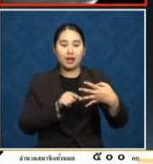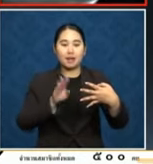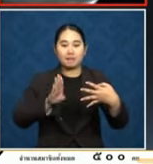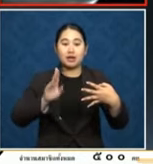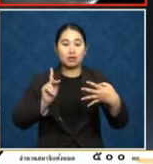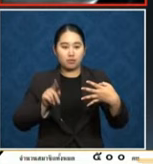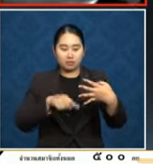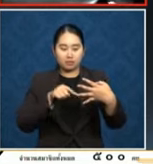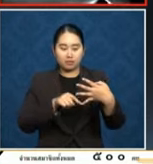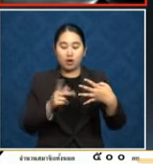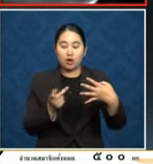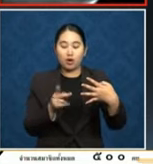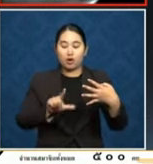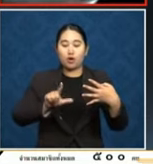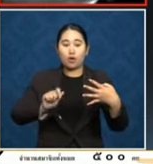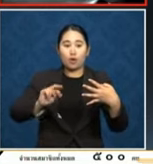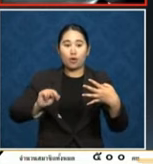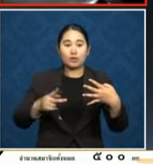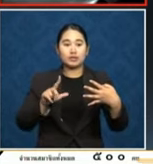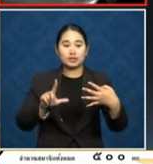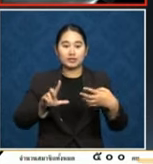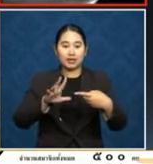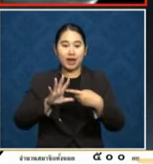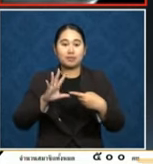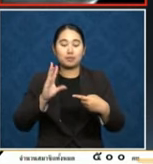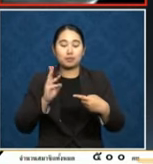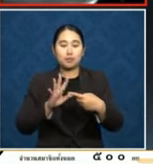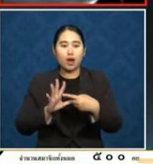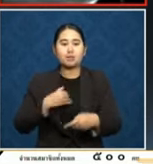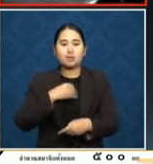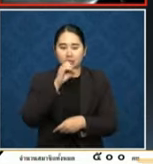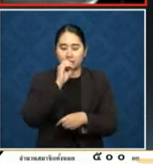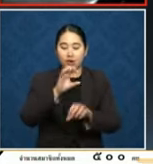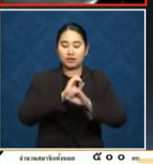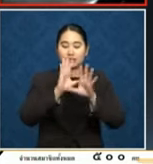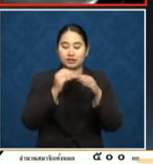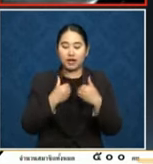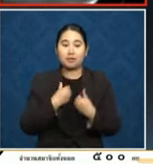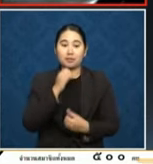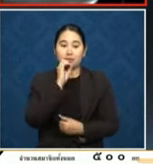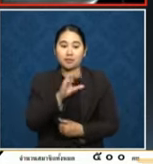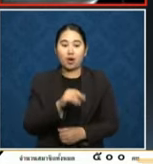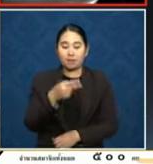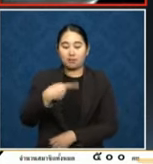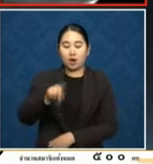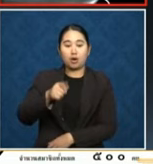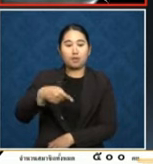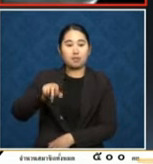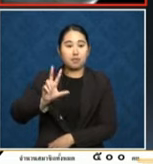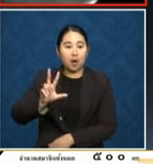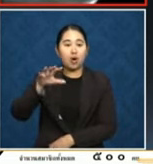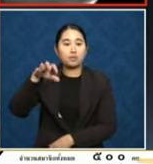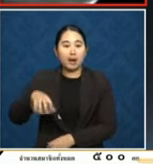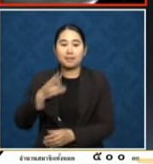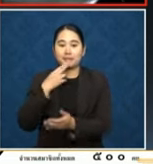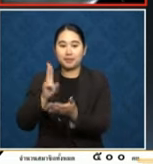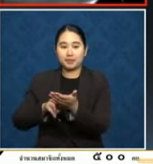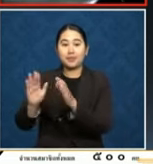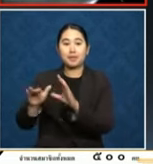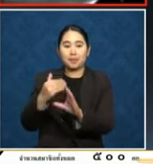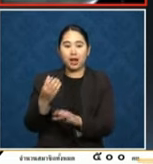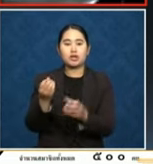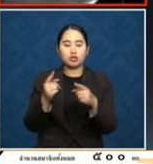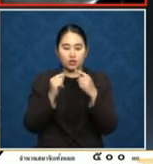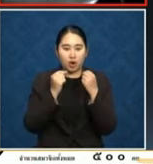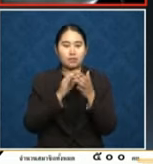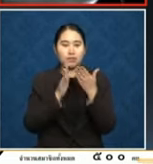สามวาท่านประธานคะดิฉันขอยืนยันแม้ว่าทางสำนักปภ.นะคะจะทำหนังสือตอบดิฉันมาแล้วว่